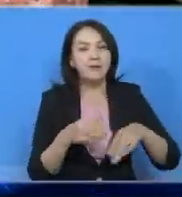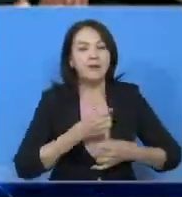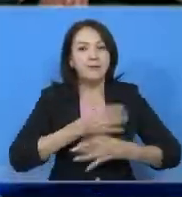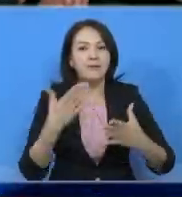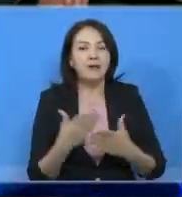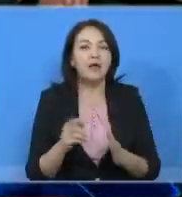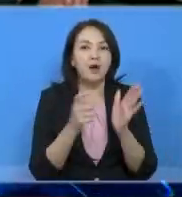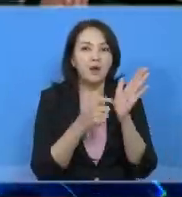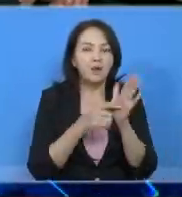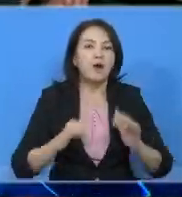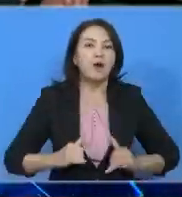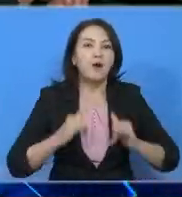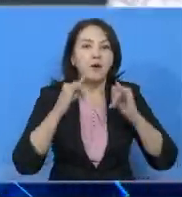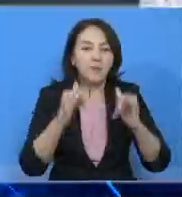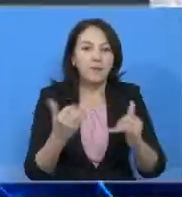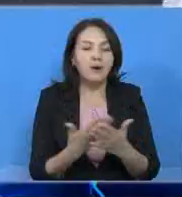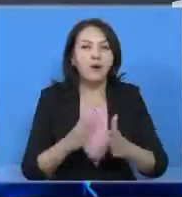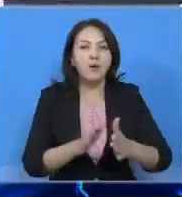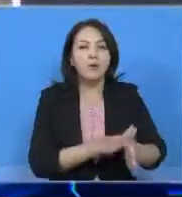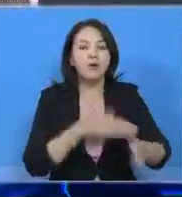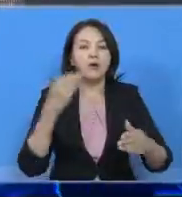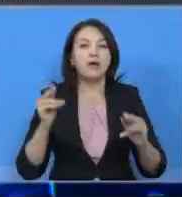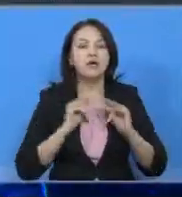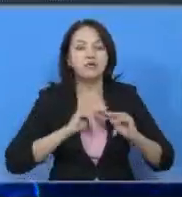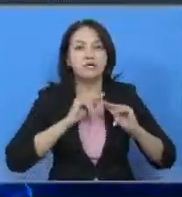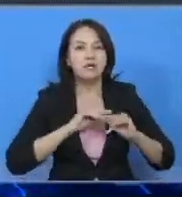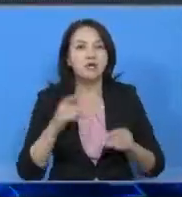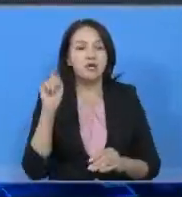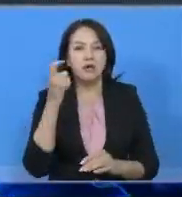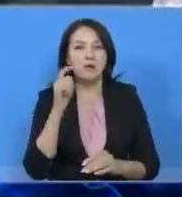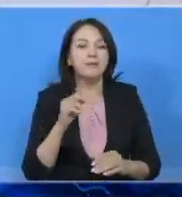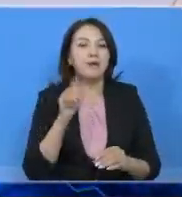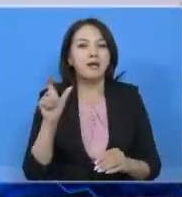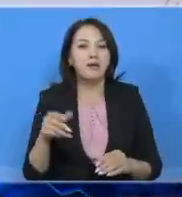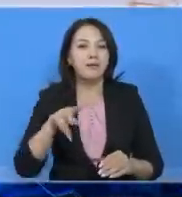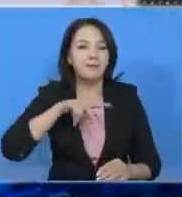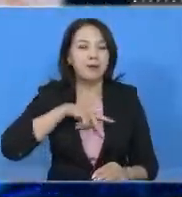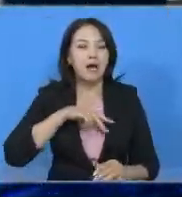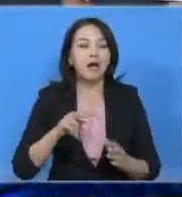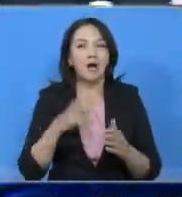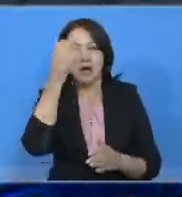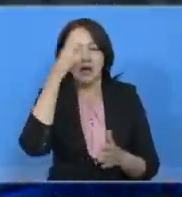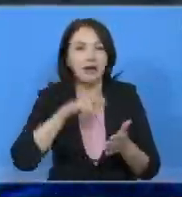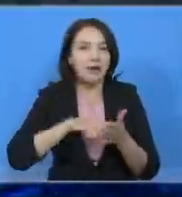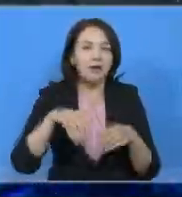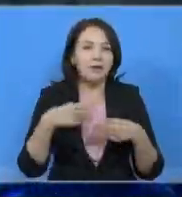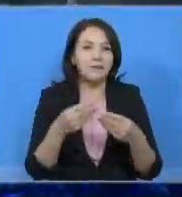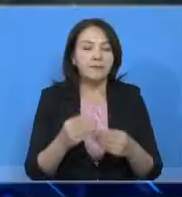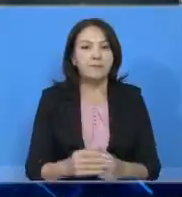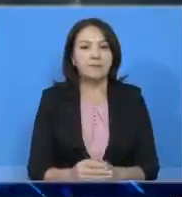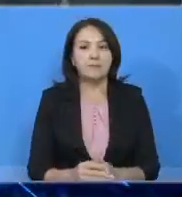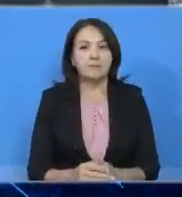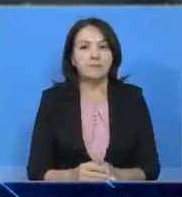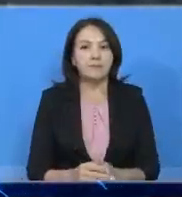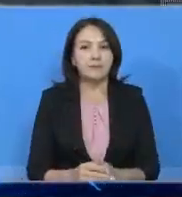орай шахтерлерді құттықтады. Ұзақ жылдар бойы еңбек еткен храмтаулық еңбек адамдары медаль, арнайы алғыс хатпен марапатталды.